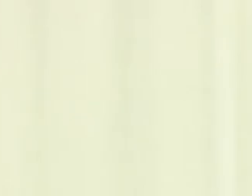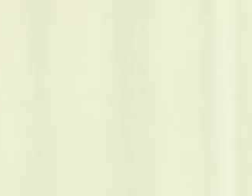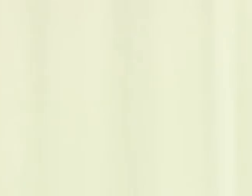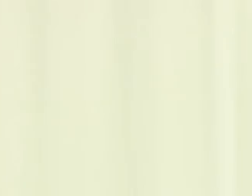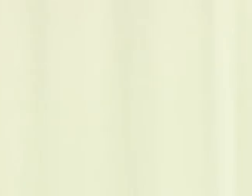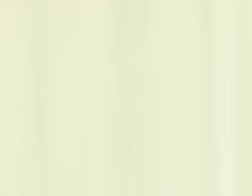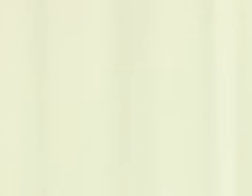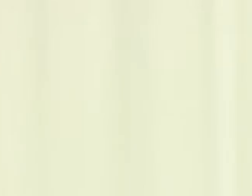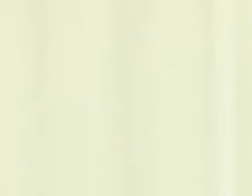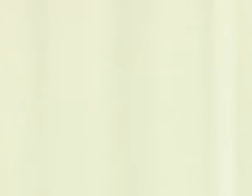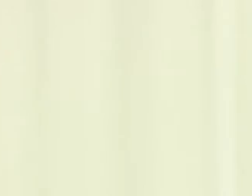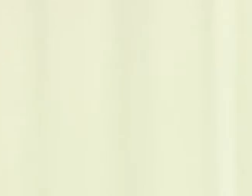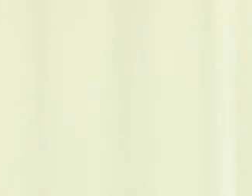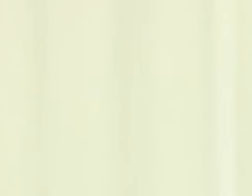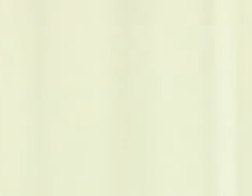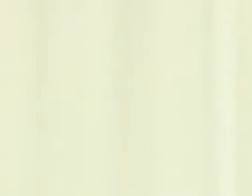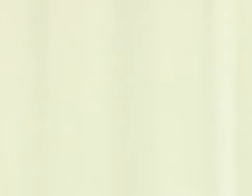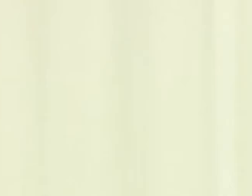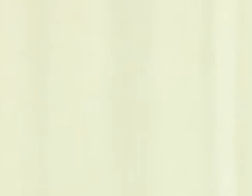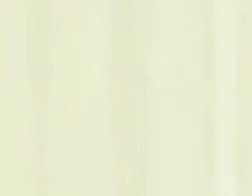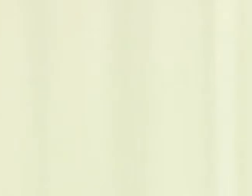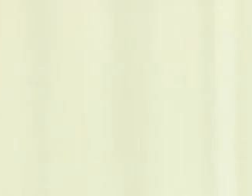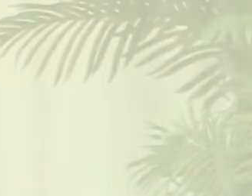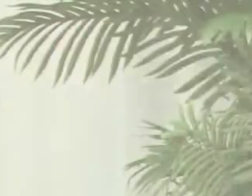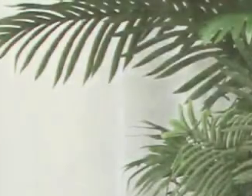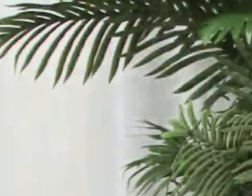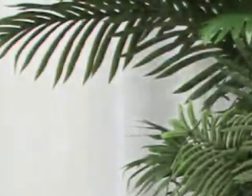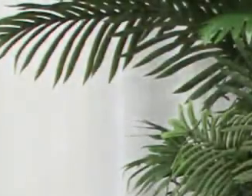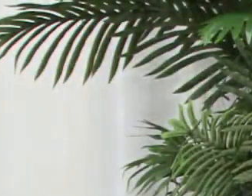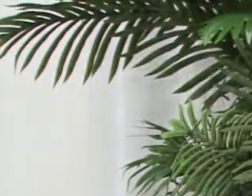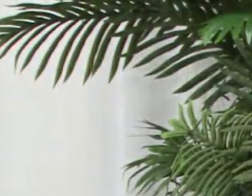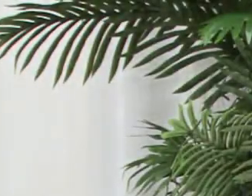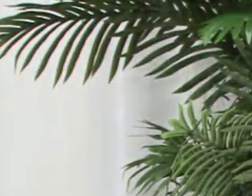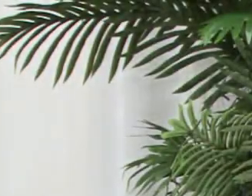آمين صل على محمد وآل محمد